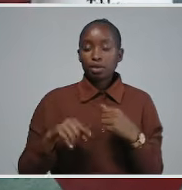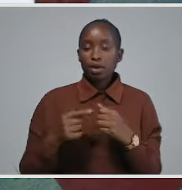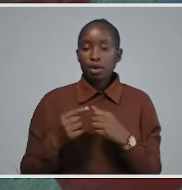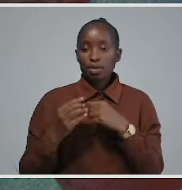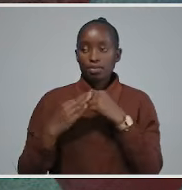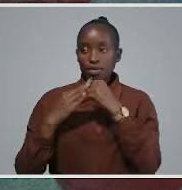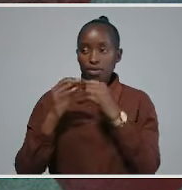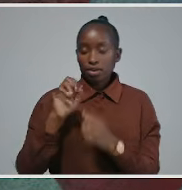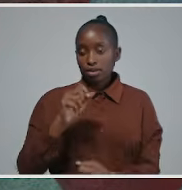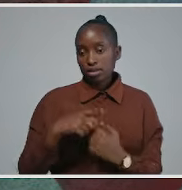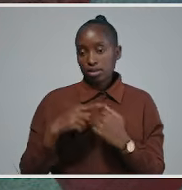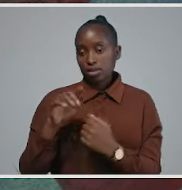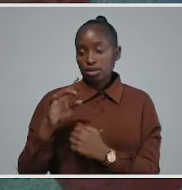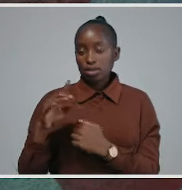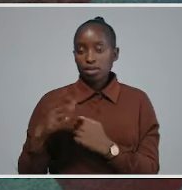94,599 mwaka